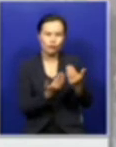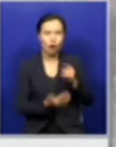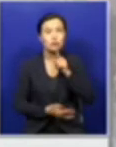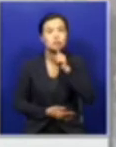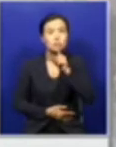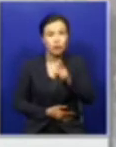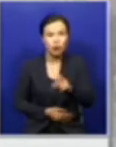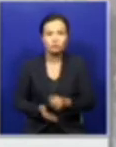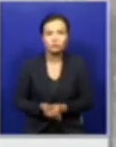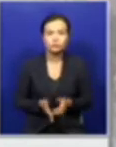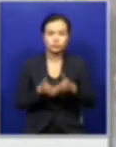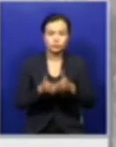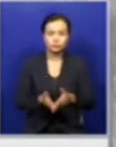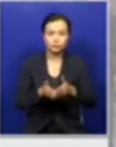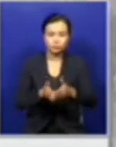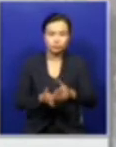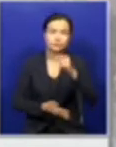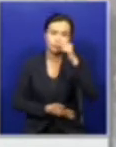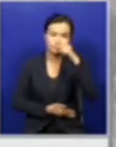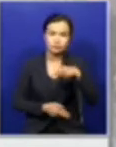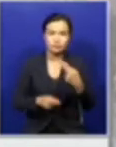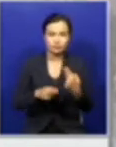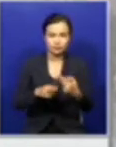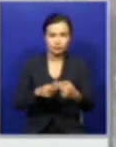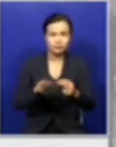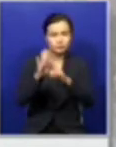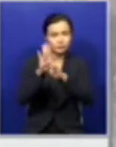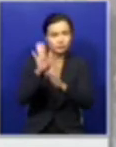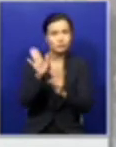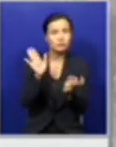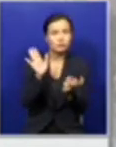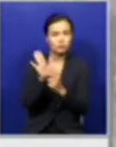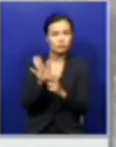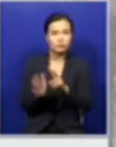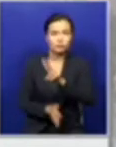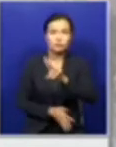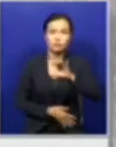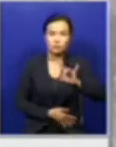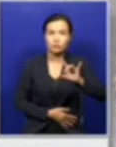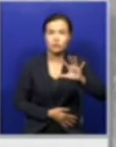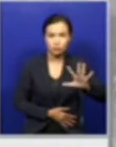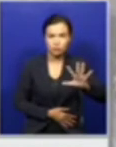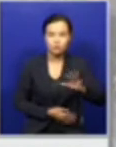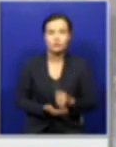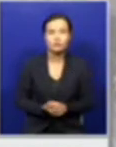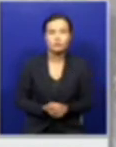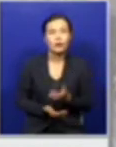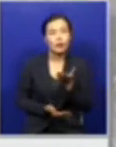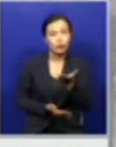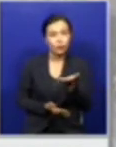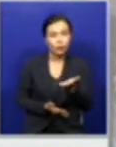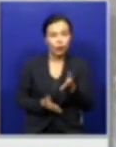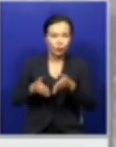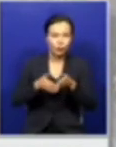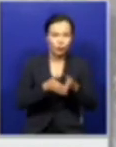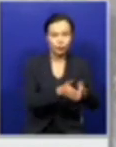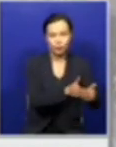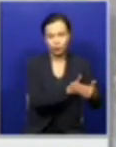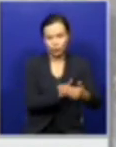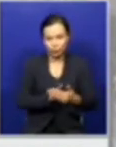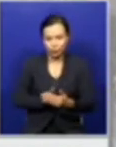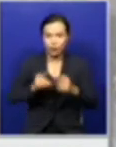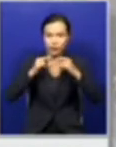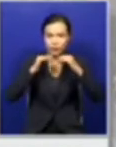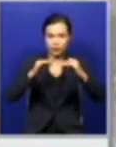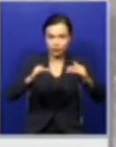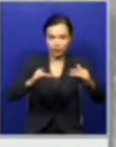ลูกเรือประมงไทยที่มีชื่อในระบบทะเบียน285เรื่องการขอเข้าออกทะเลของกรมเจ้าท่